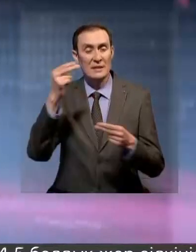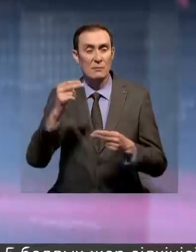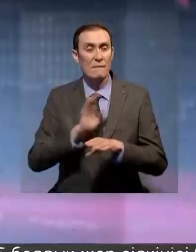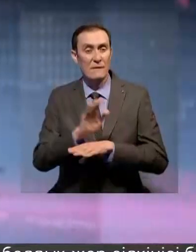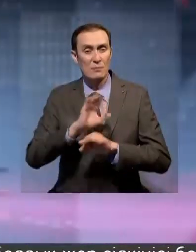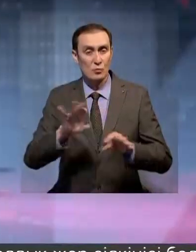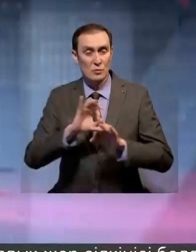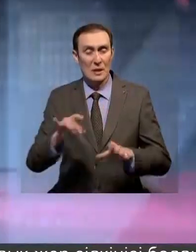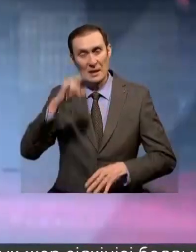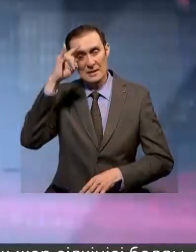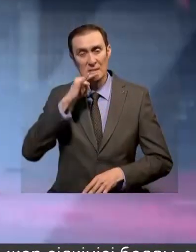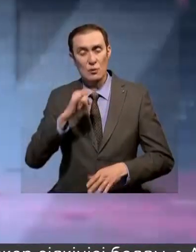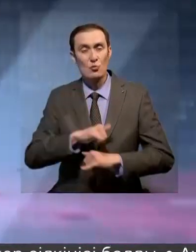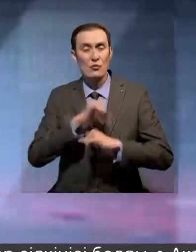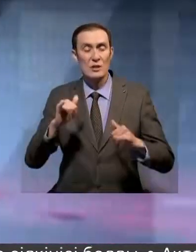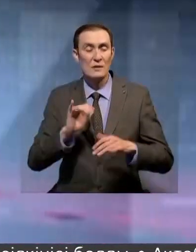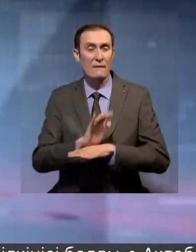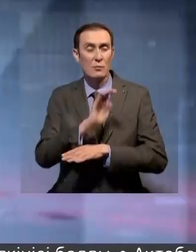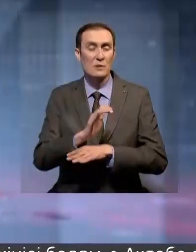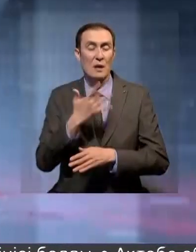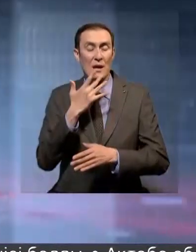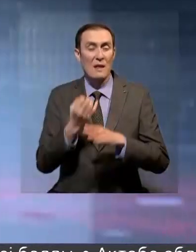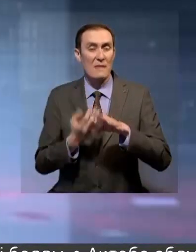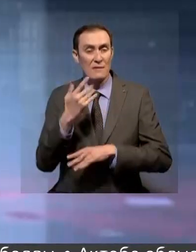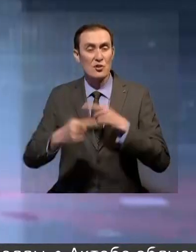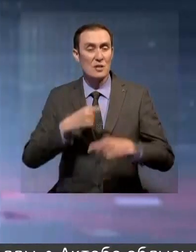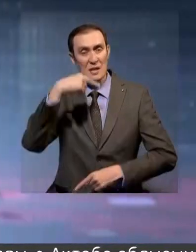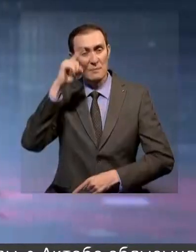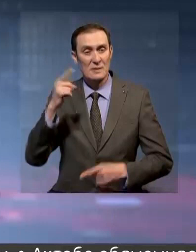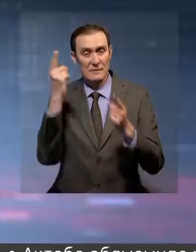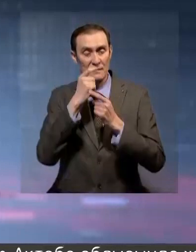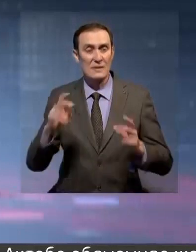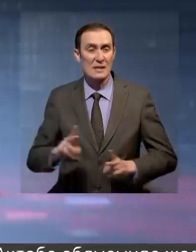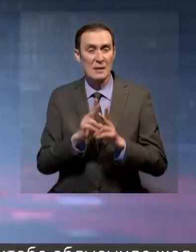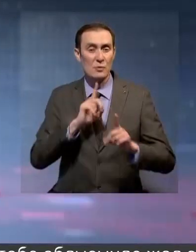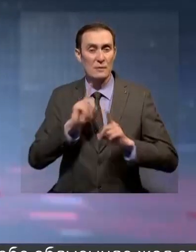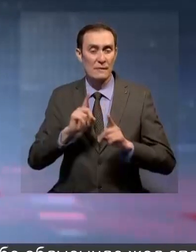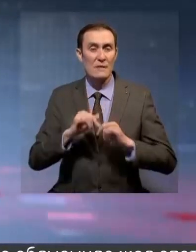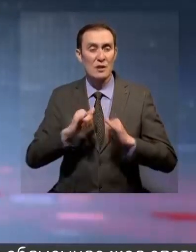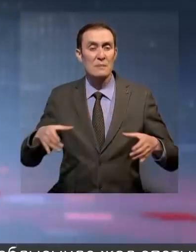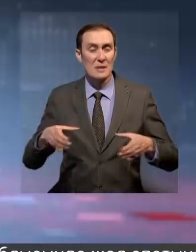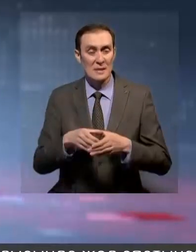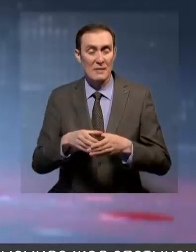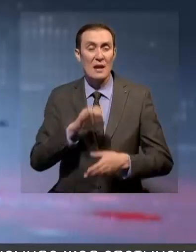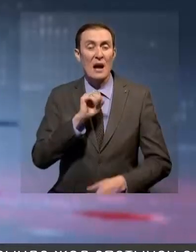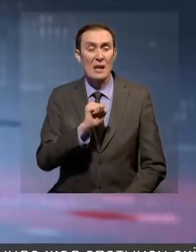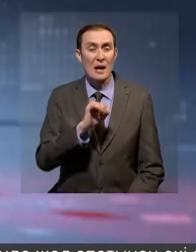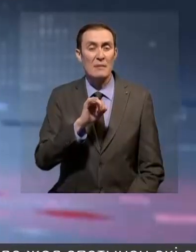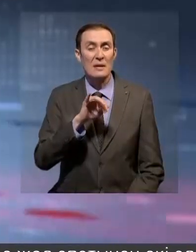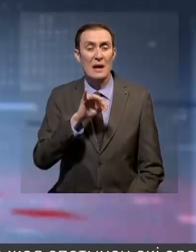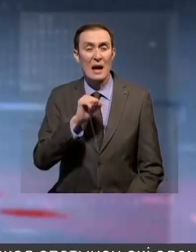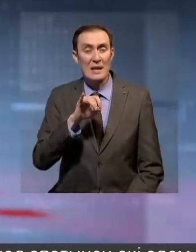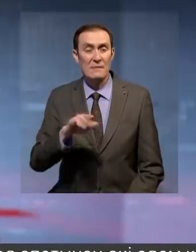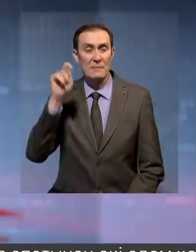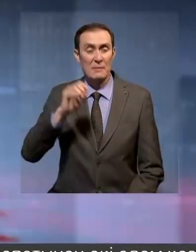Казахстан увеличит поставки нефти через Азербайджан. Об этом главы государств заявили в Астане после переговоров в расширенном составе. Напомню, Ильхам Алиев